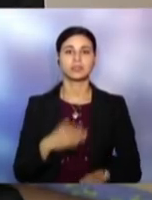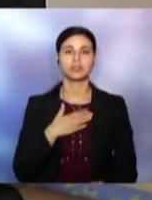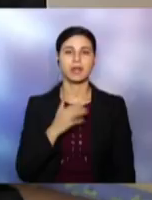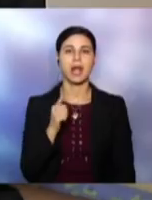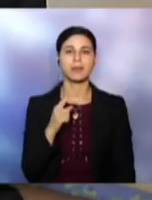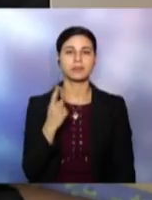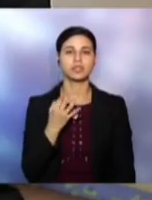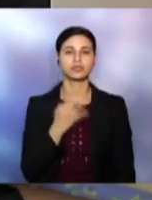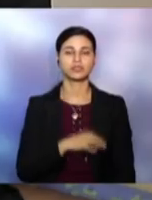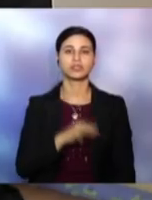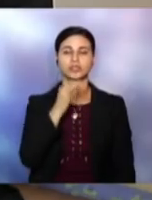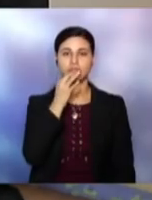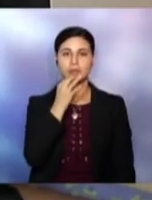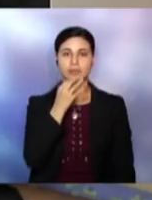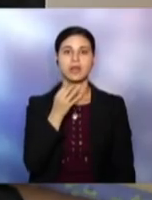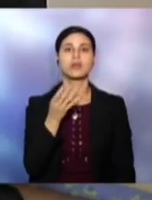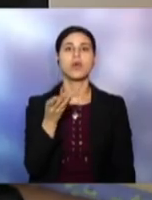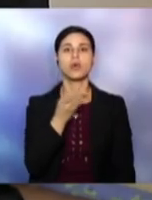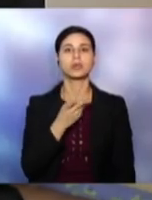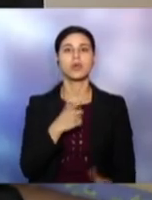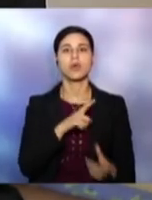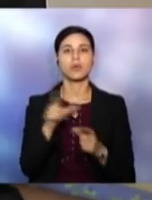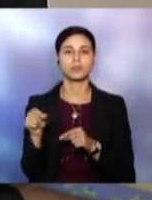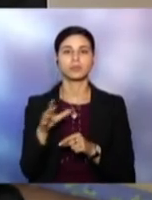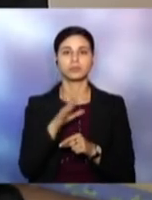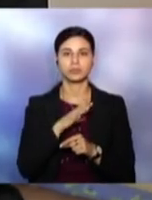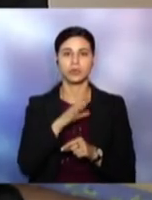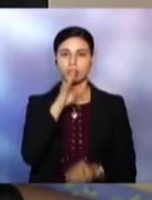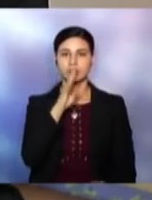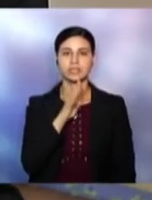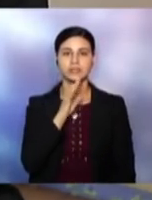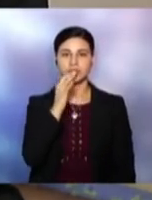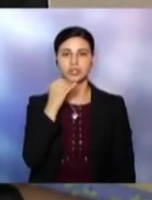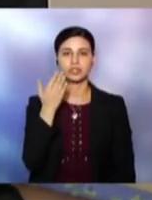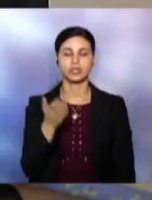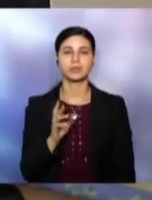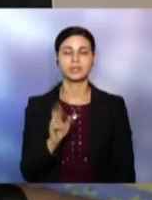გაბრიელი. შემდეგ ისევ 4 ვეთი წავედი, 4 წლის შემდეგ და